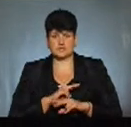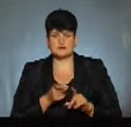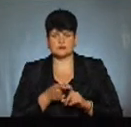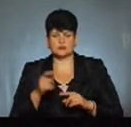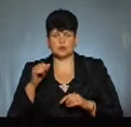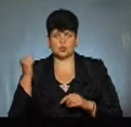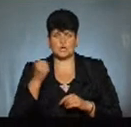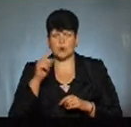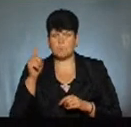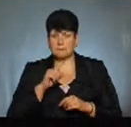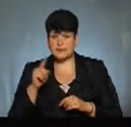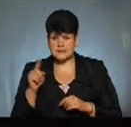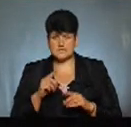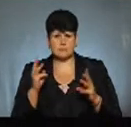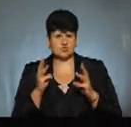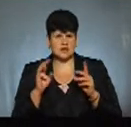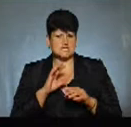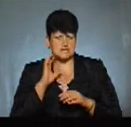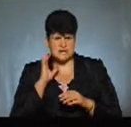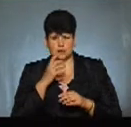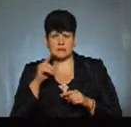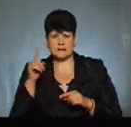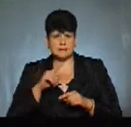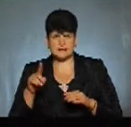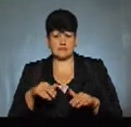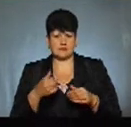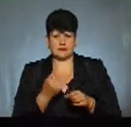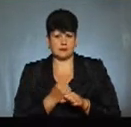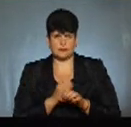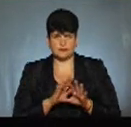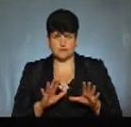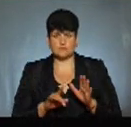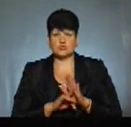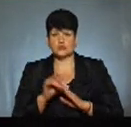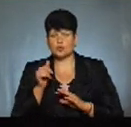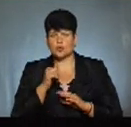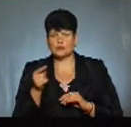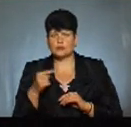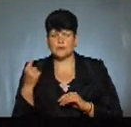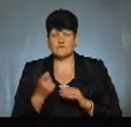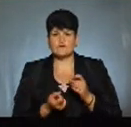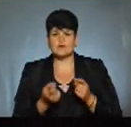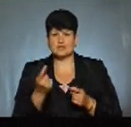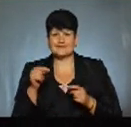блискавки. Та й пожеж серйозних блискавка не завдавала. З початку року на Тернопільщині виникло